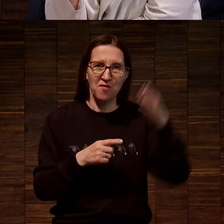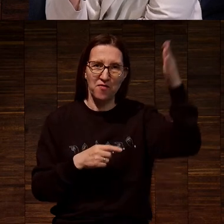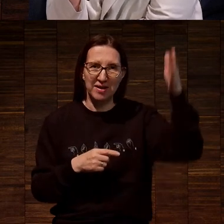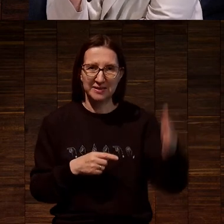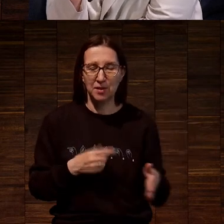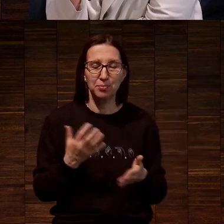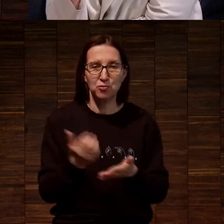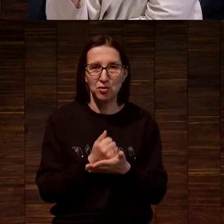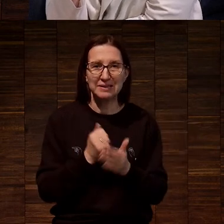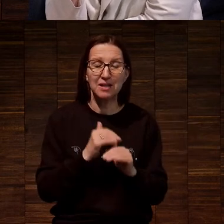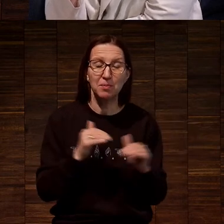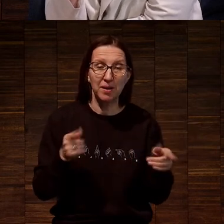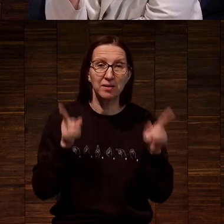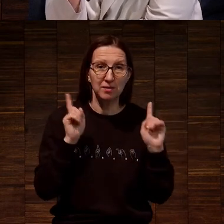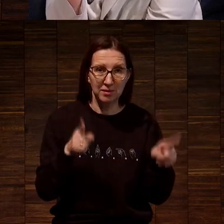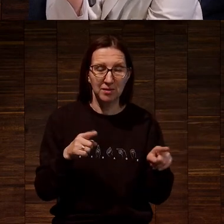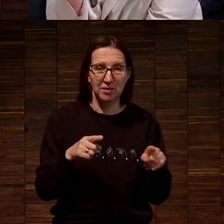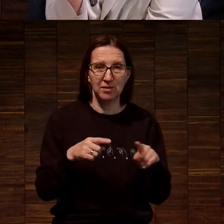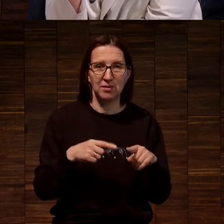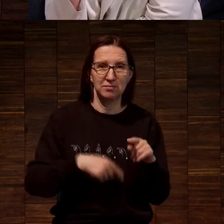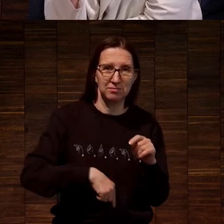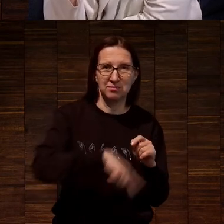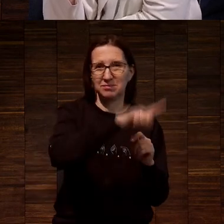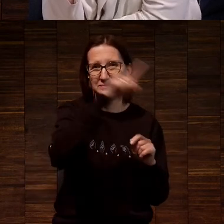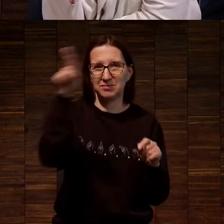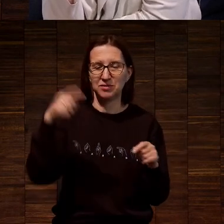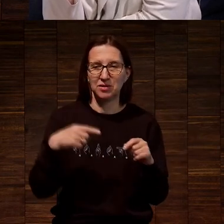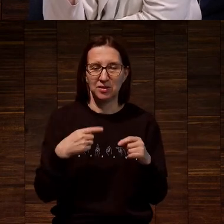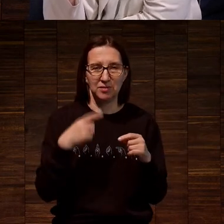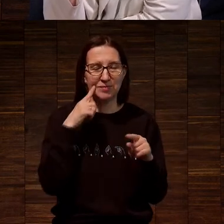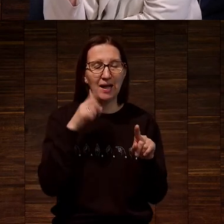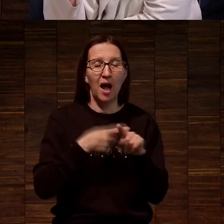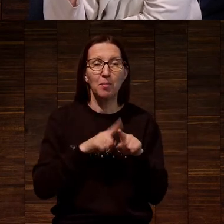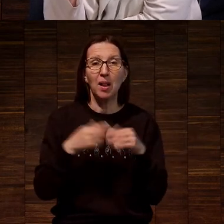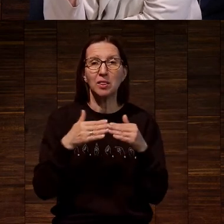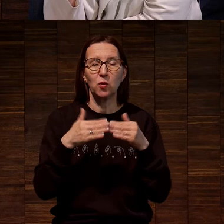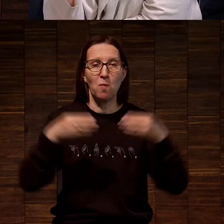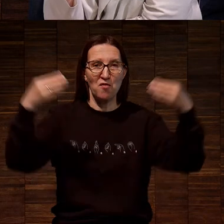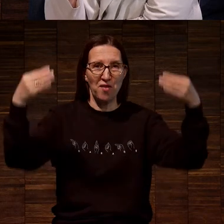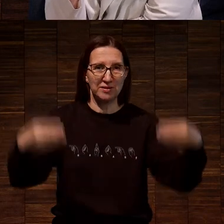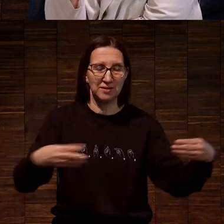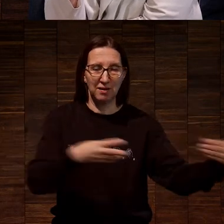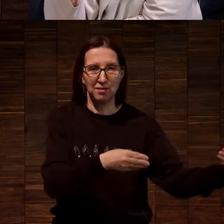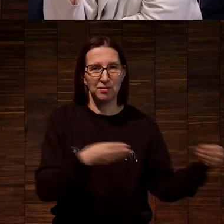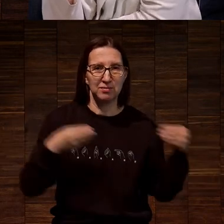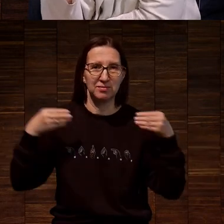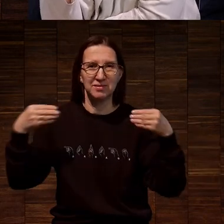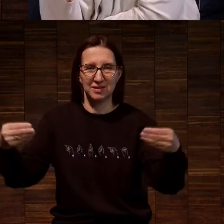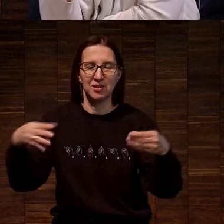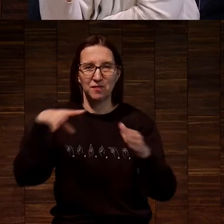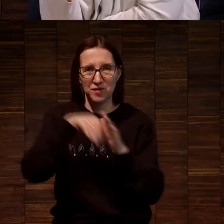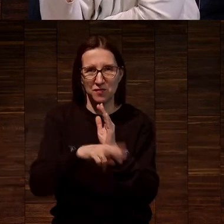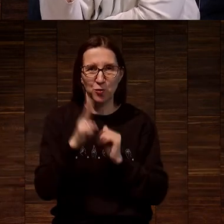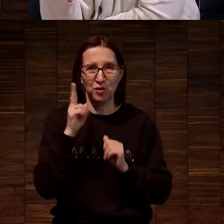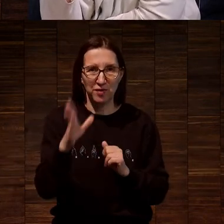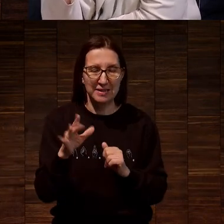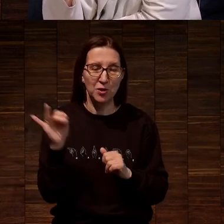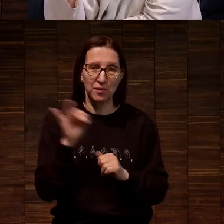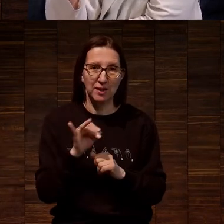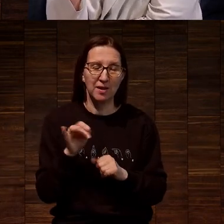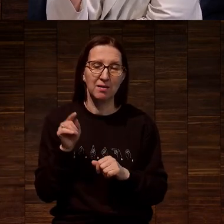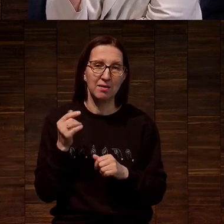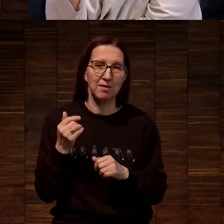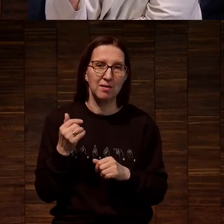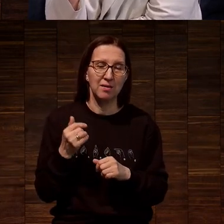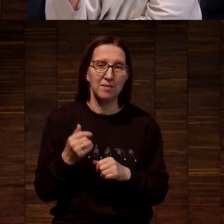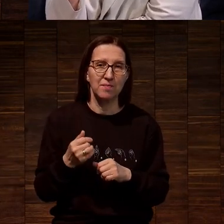есть фактически ребята принесли часть фасада в свое интимное пространство. Они